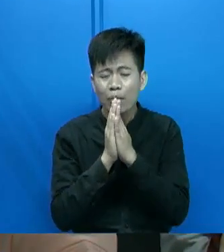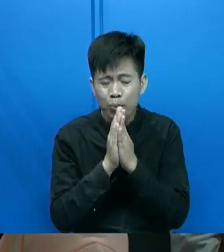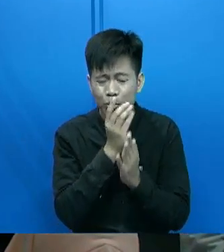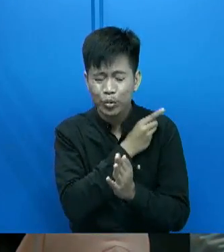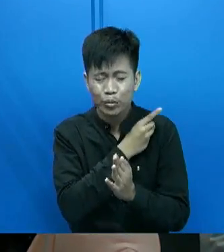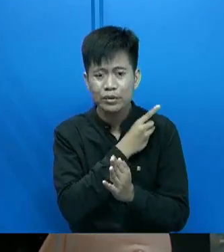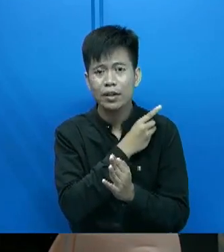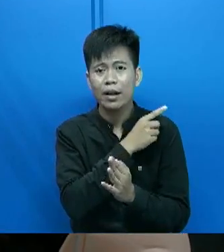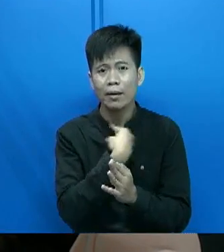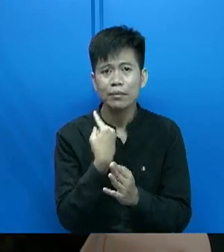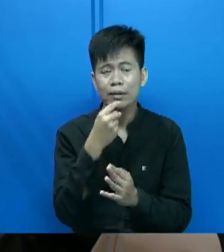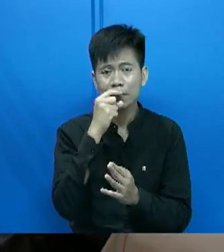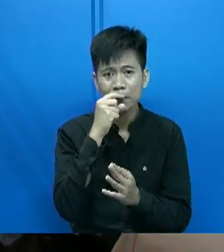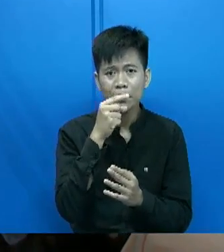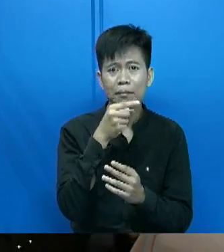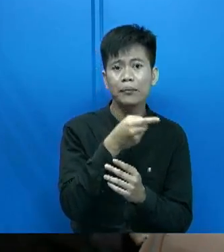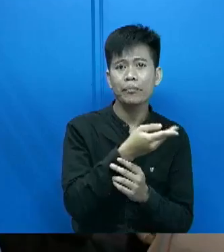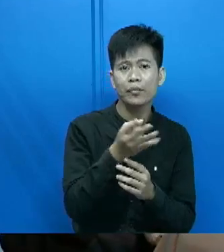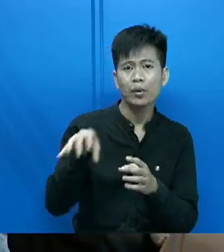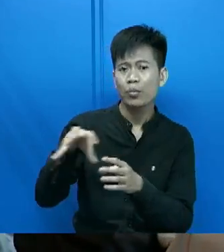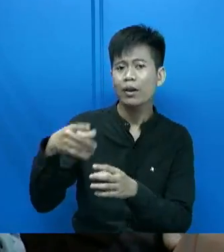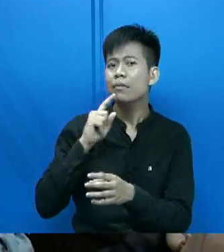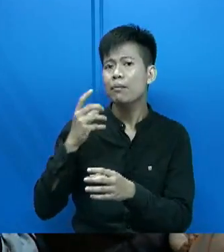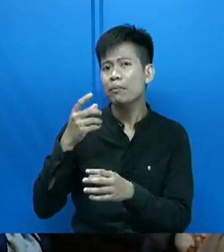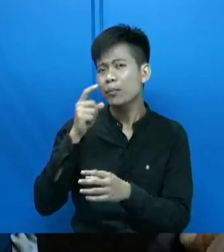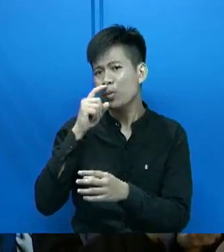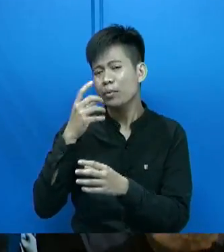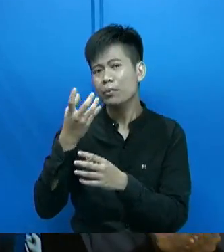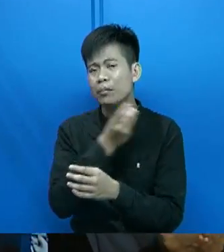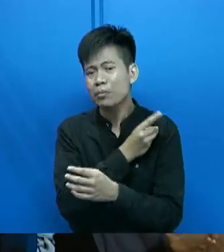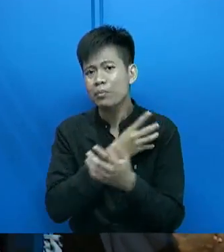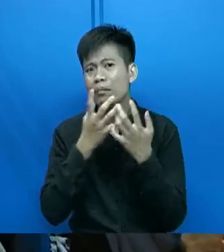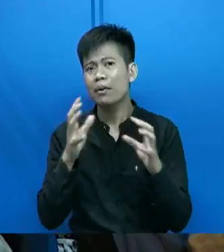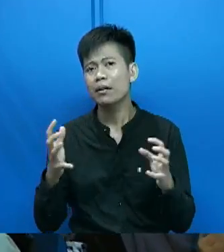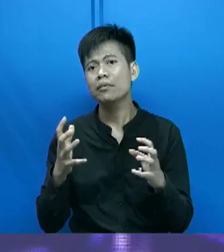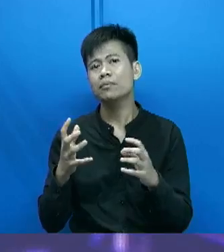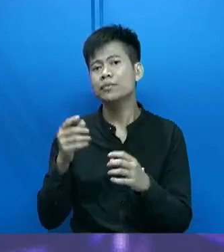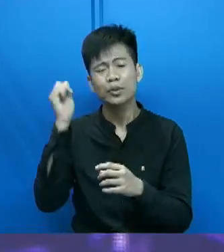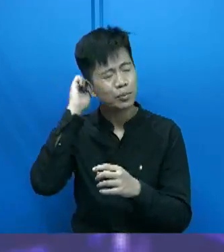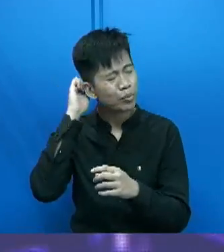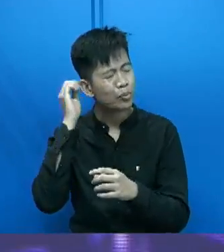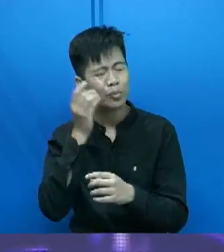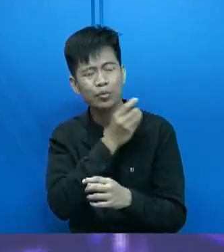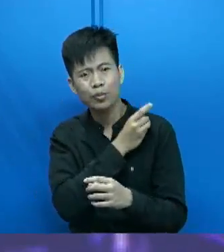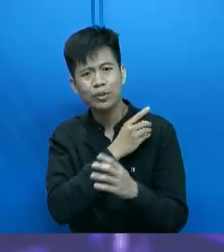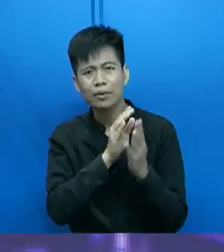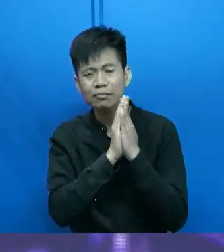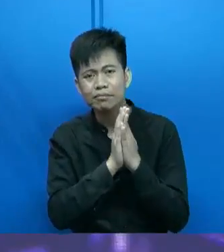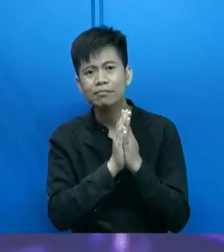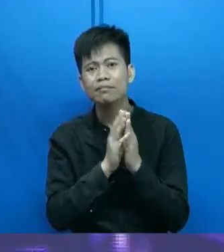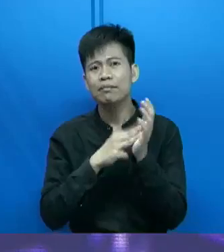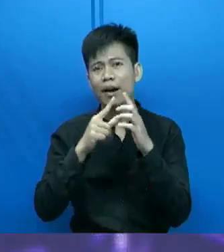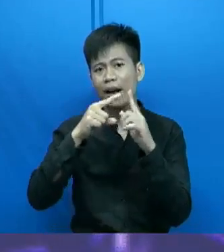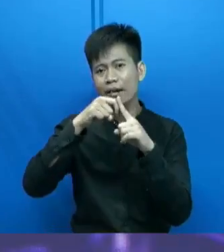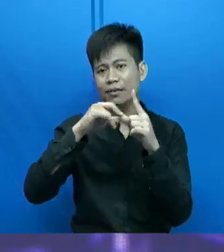para ayah ya Allah, jika maksiat terjadi keluarga karena dosa para ayah. Ampuni dosa para ibu yang hadir saat ini ya Allah, jika maksiat